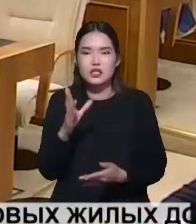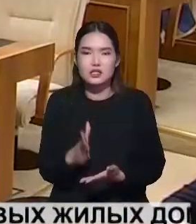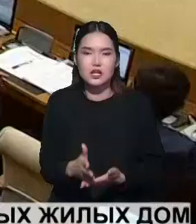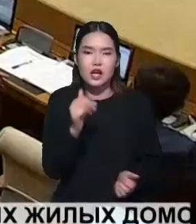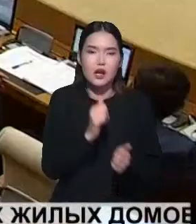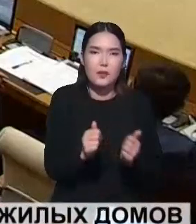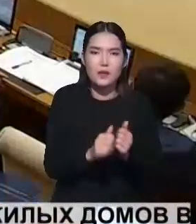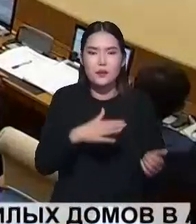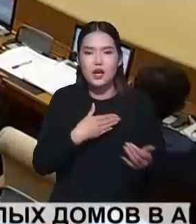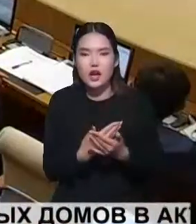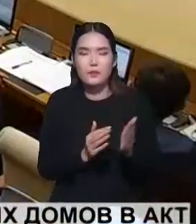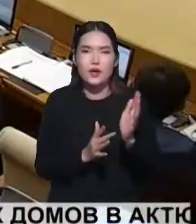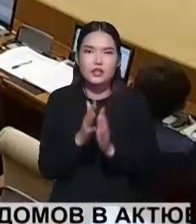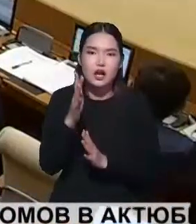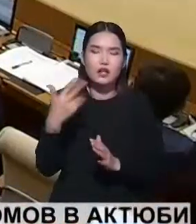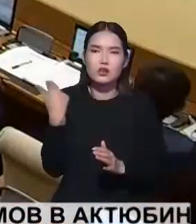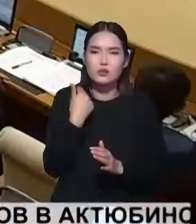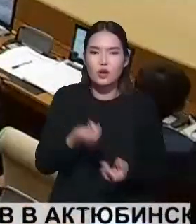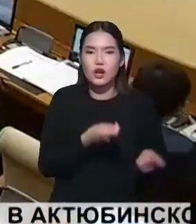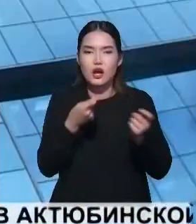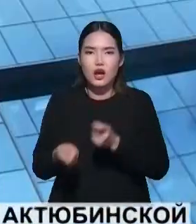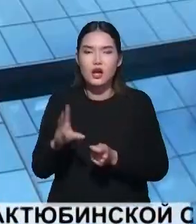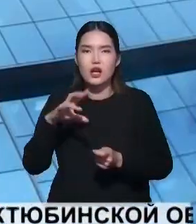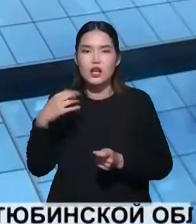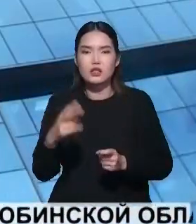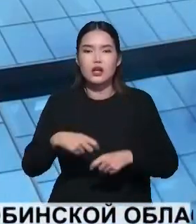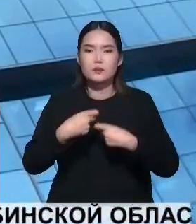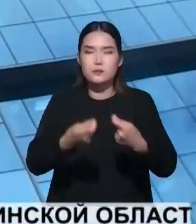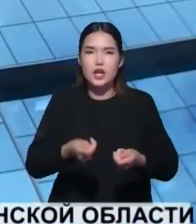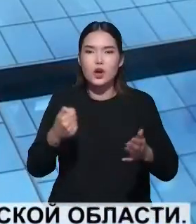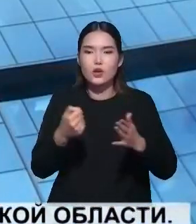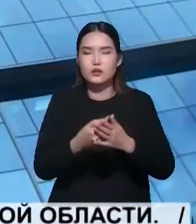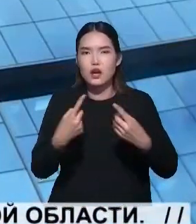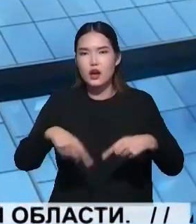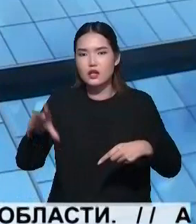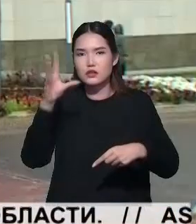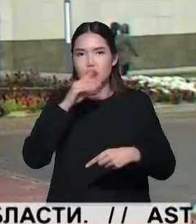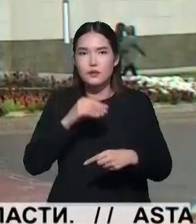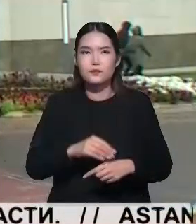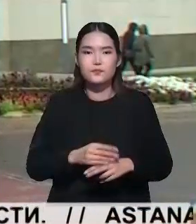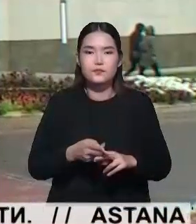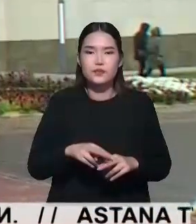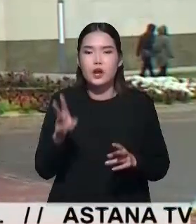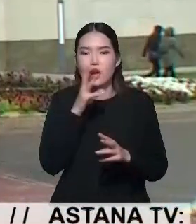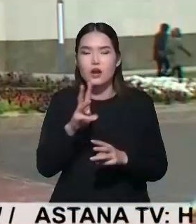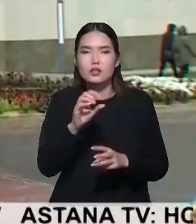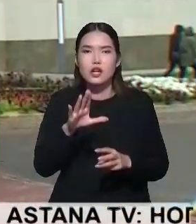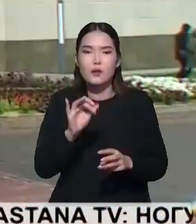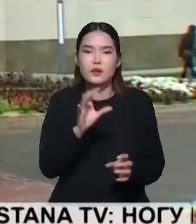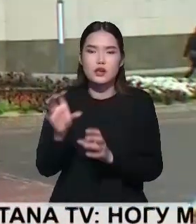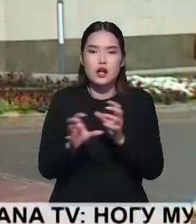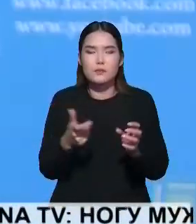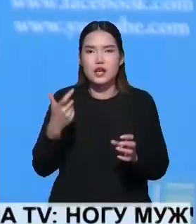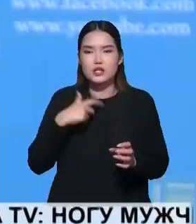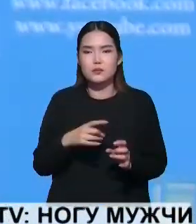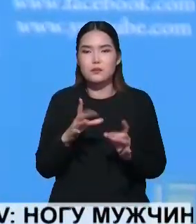состояния активов, наращивание долгов могут привести национального перевозчика к дефолту. В Казахстане Темир Жолы в ответ на это попытались объяснить, куда потратили